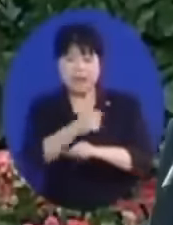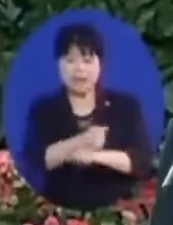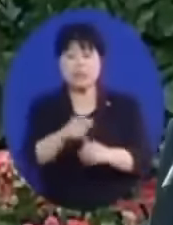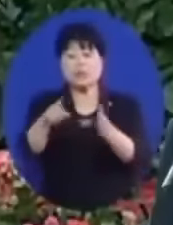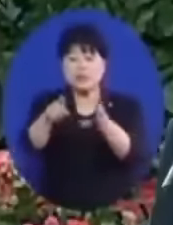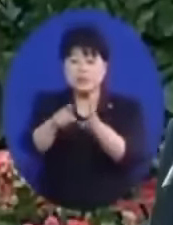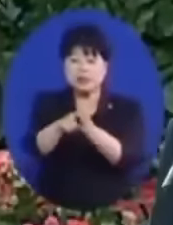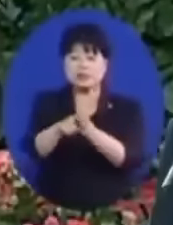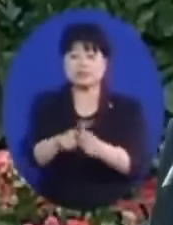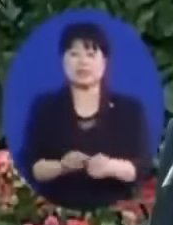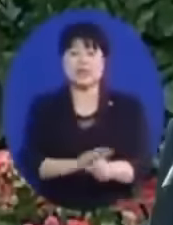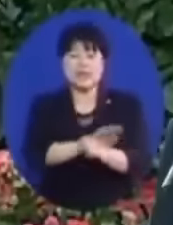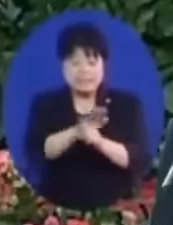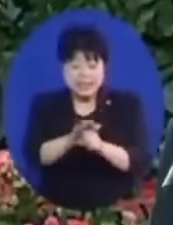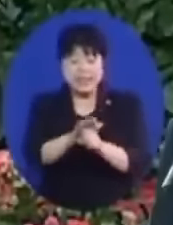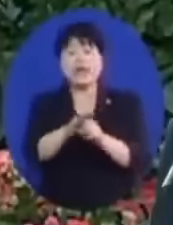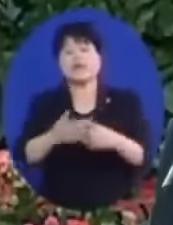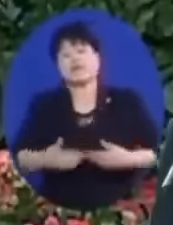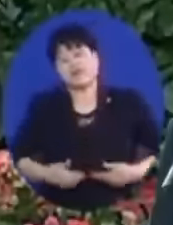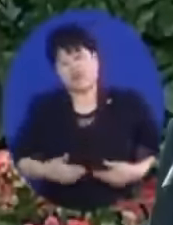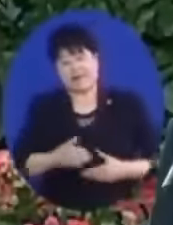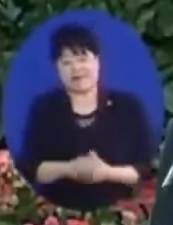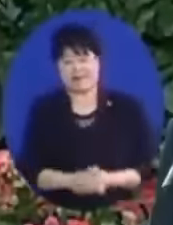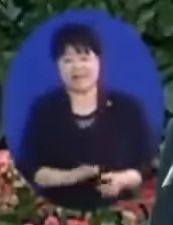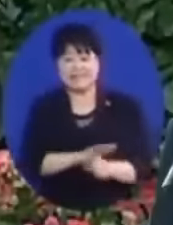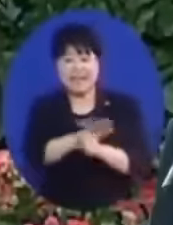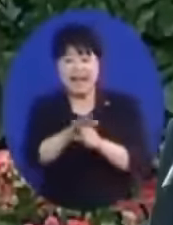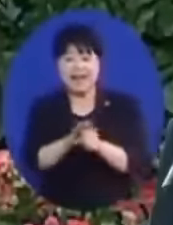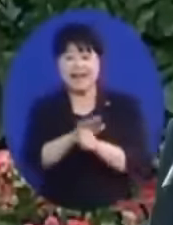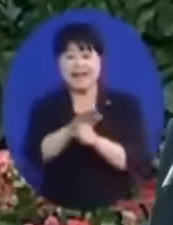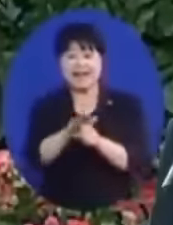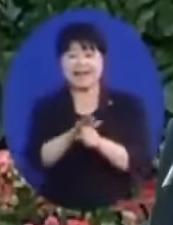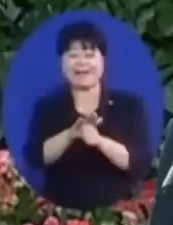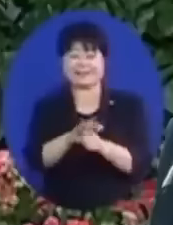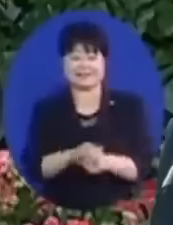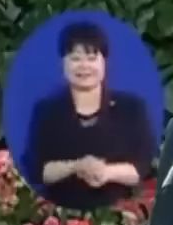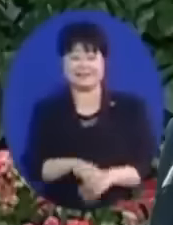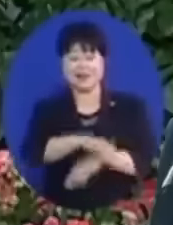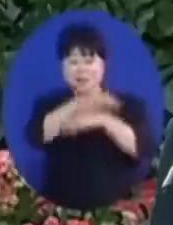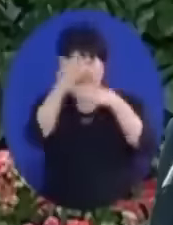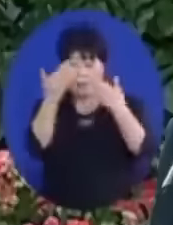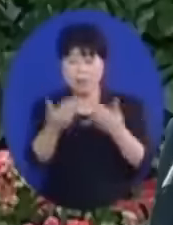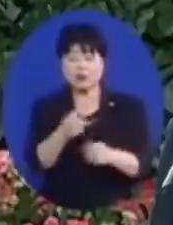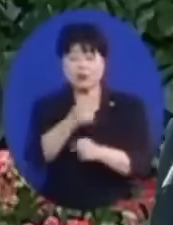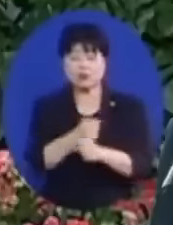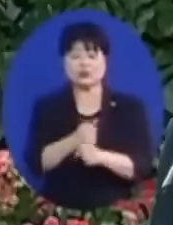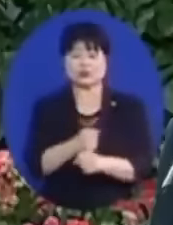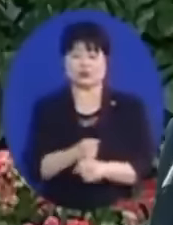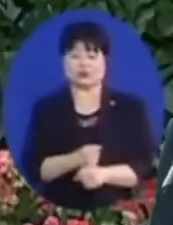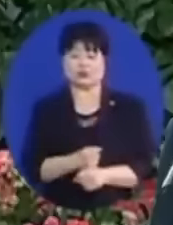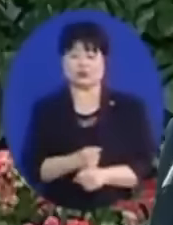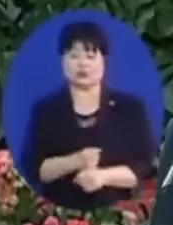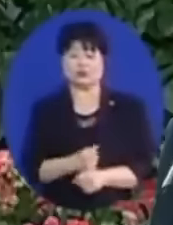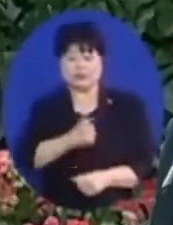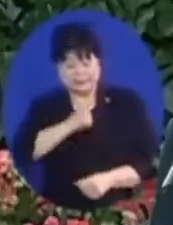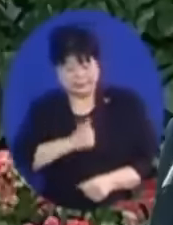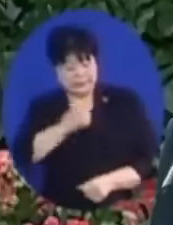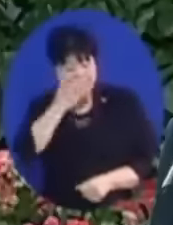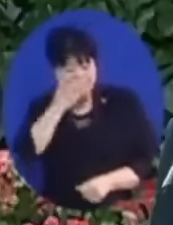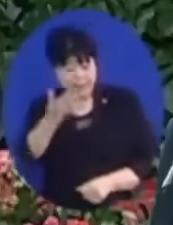하려면 사랑을 해야 되는 것입니다. 사랑은 모든 수고를 감내하는